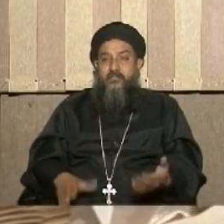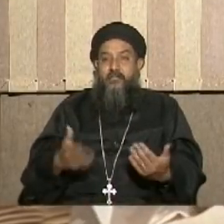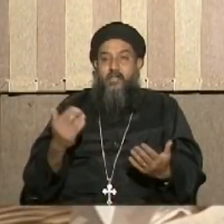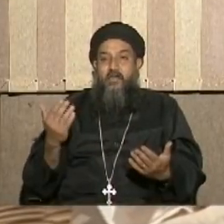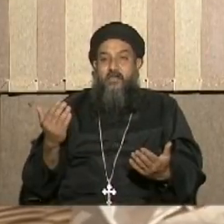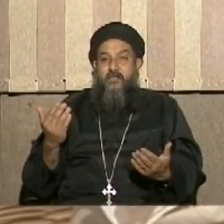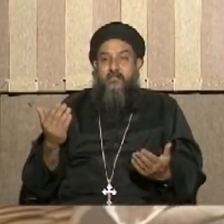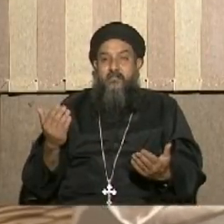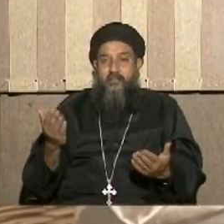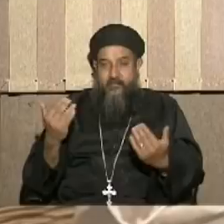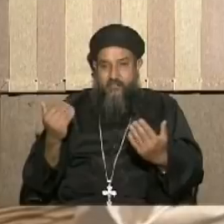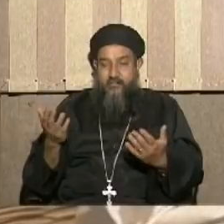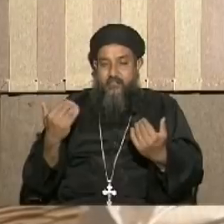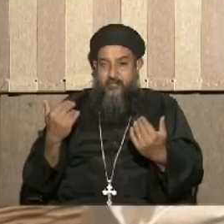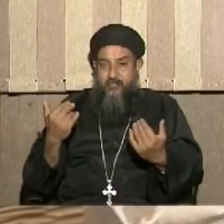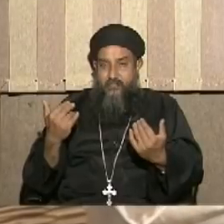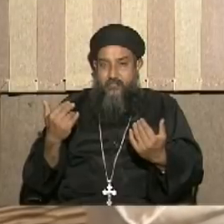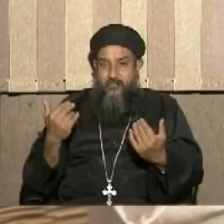يلا